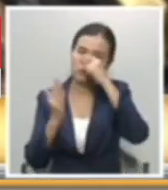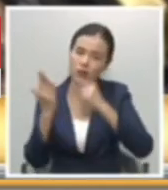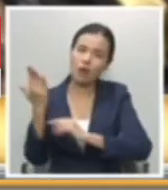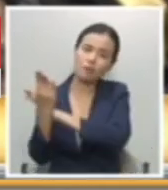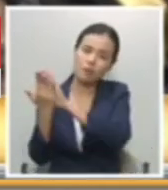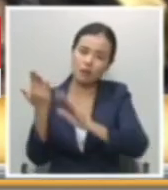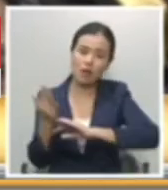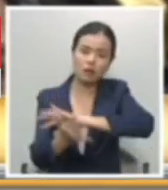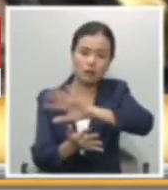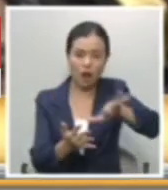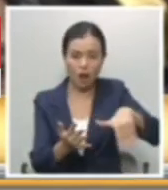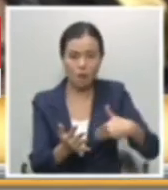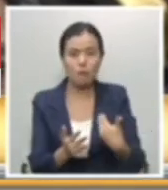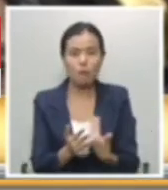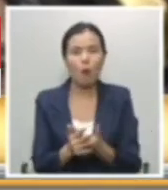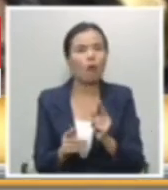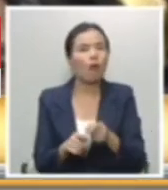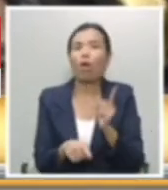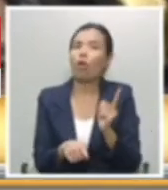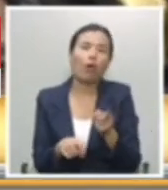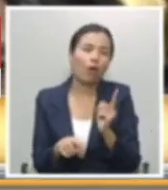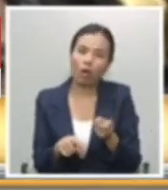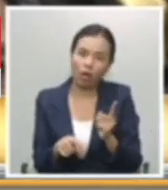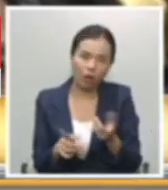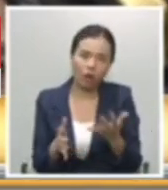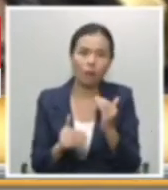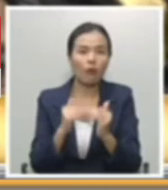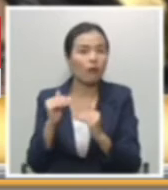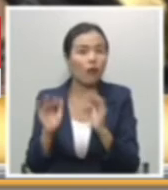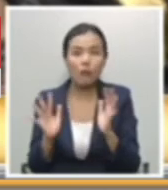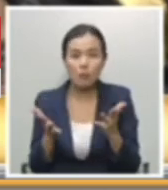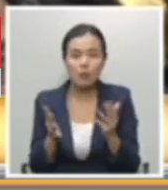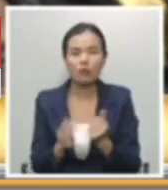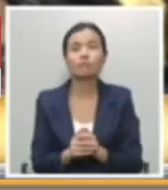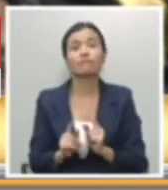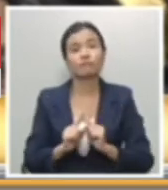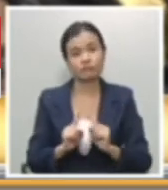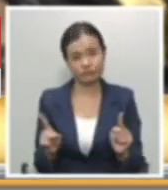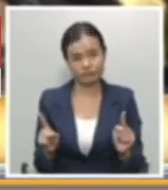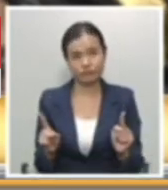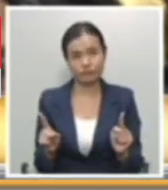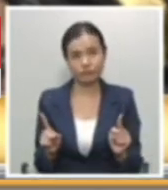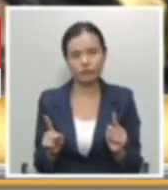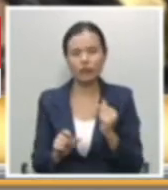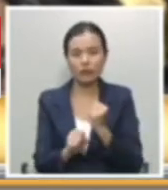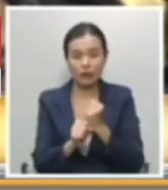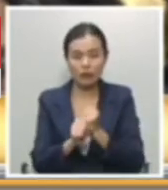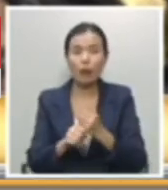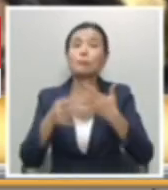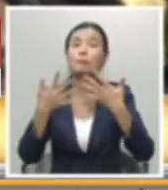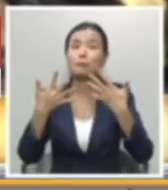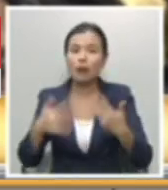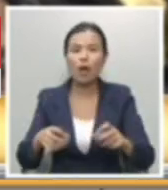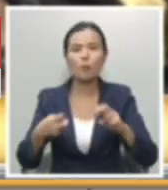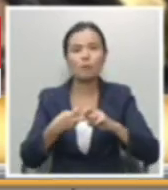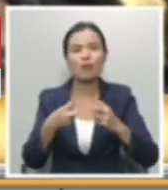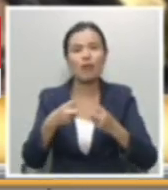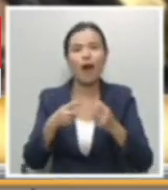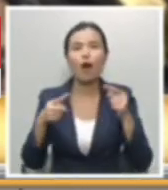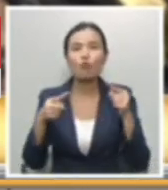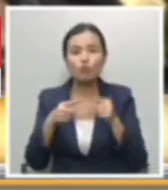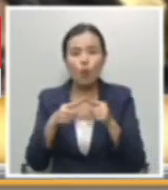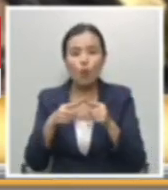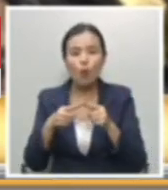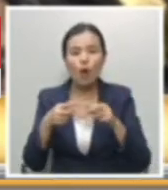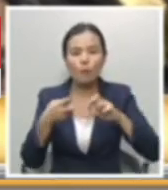กอย่างยังคงอยู่เหมือนเดิมเพียงแต่เมื่อท่านทำไปแล้วปัญหาเฉพาะแค่ปั